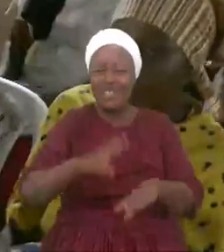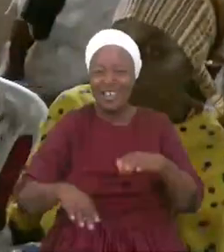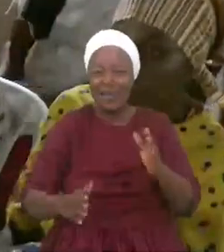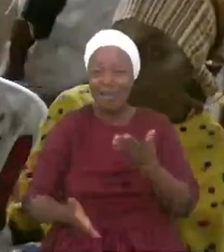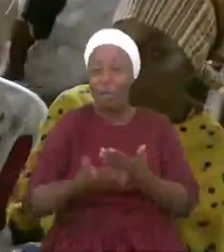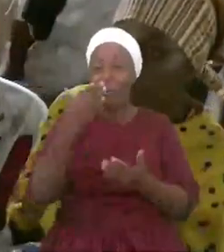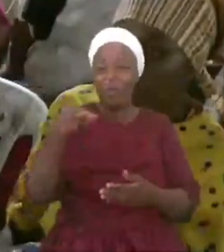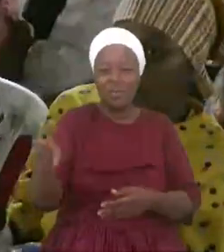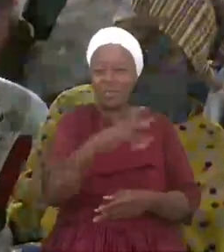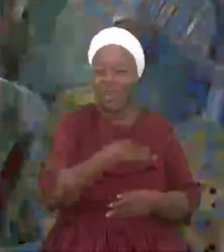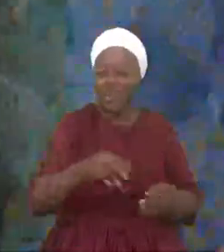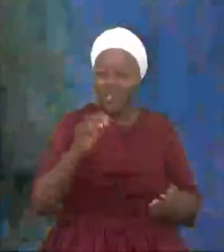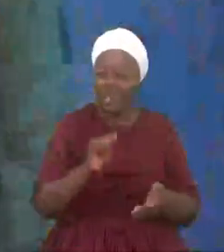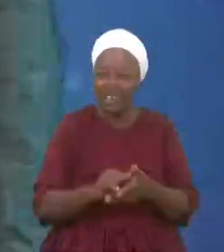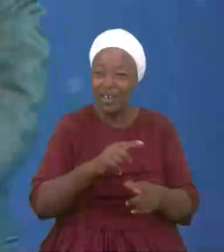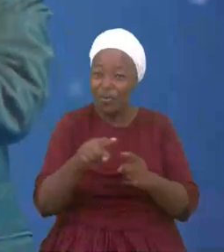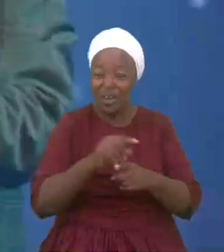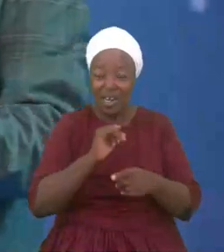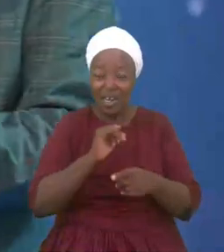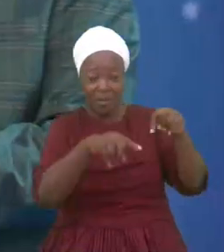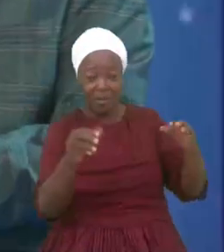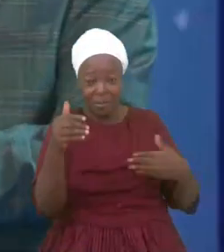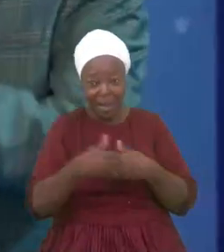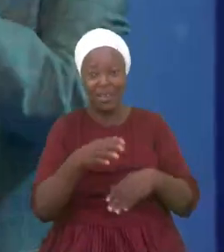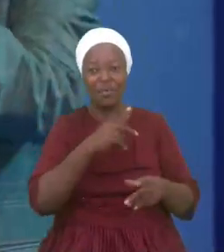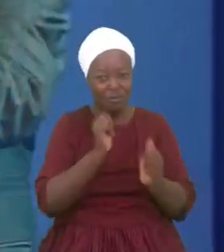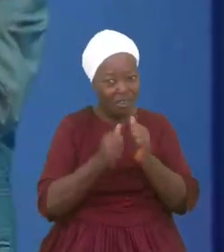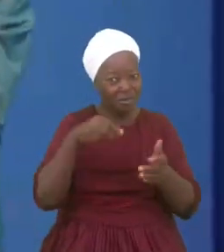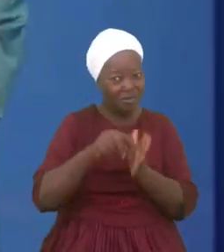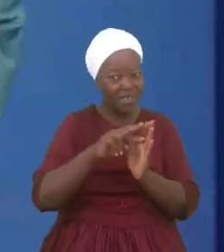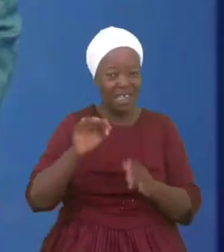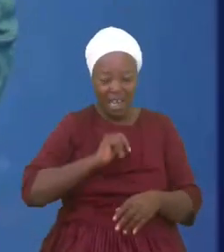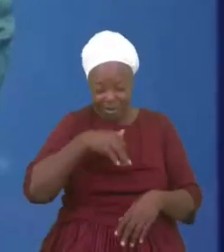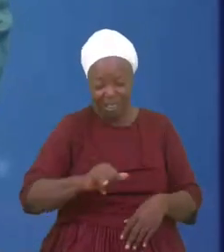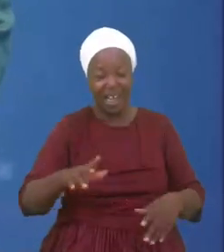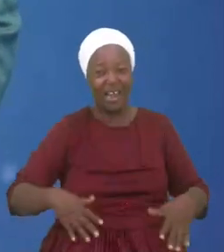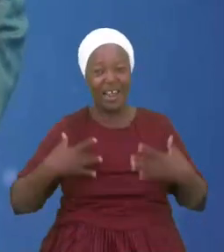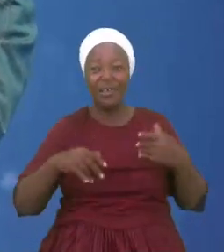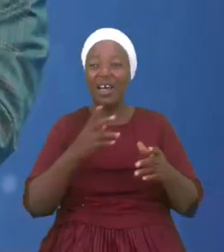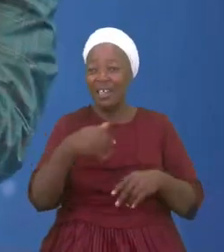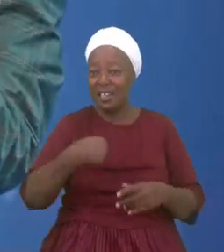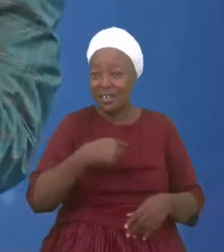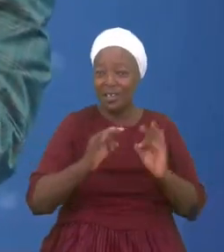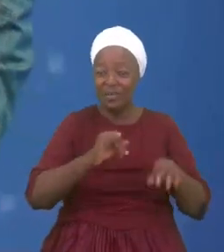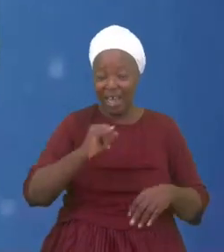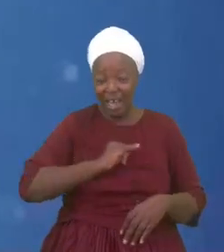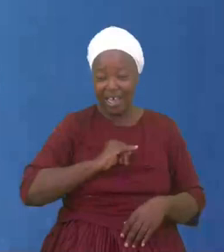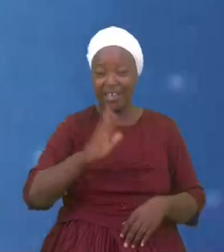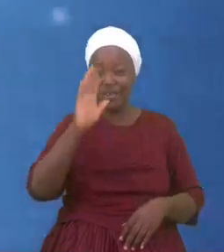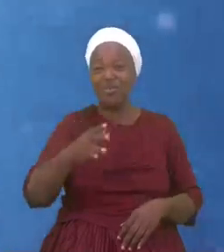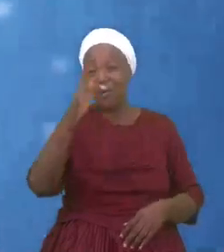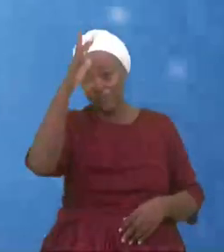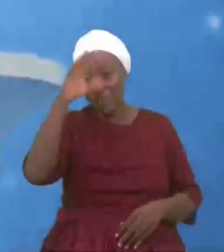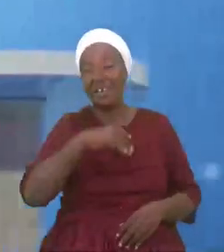crois que je suis plus âgé que la plupart d'entre vous si je reviendrai ça sache que je serai encore vivant